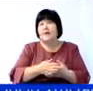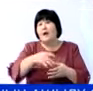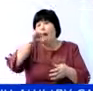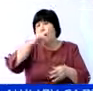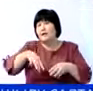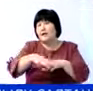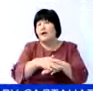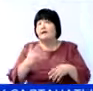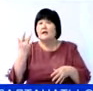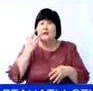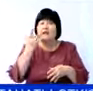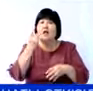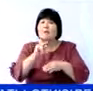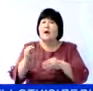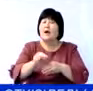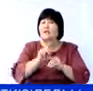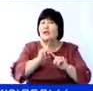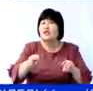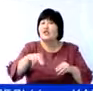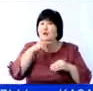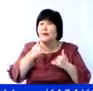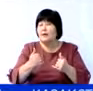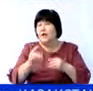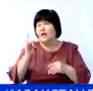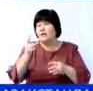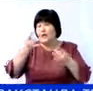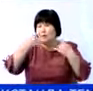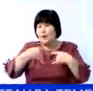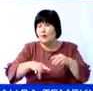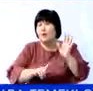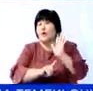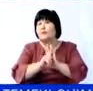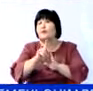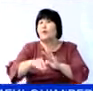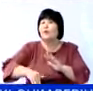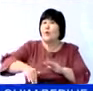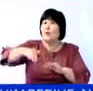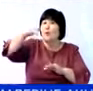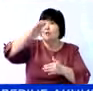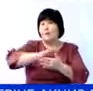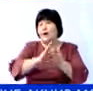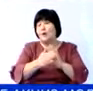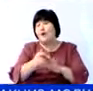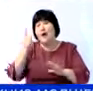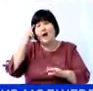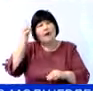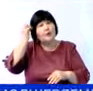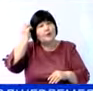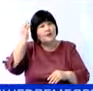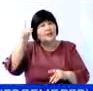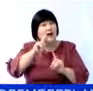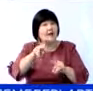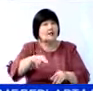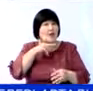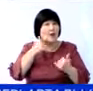Қазақ халқы қашанда бала тәрбиесіне ерекше мән берген. Сәби дүние есігін ашқаннан бастап оның өсіп қалыптасуына, ақыл-ойының жетілуіне айрықша